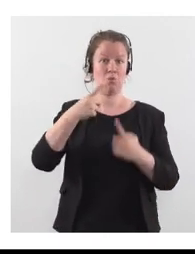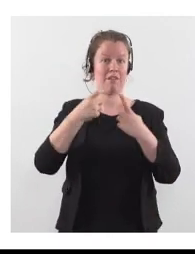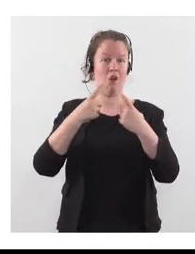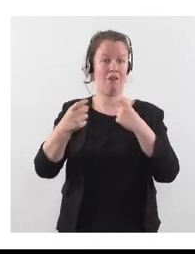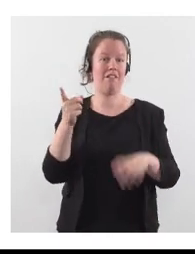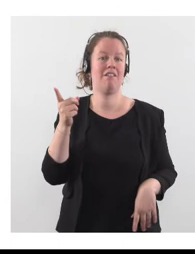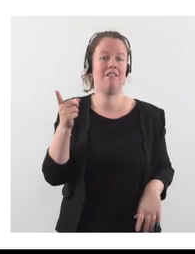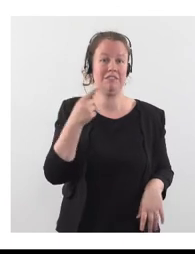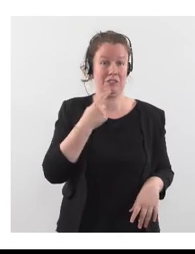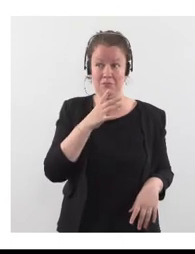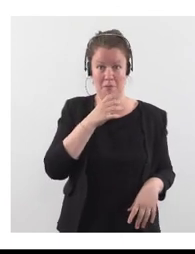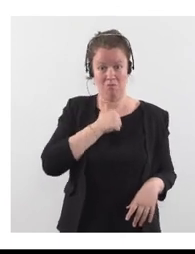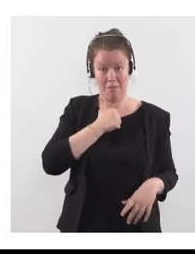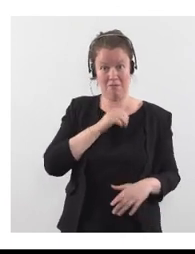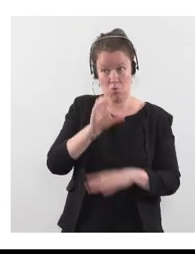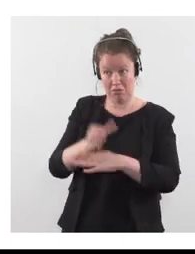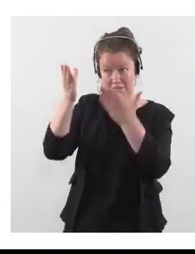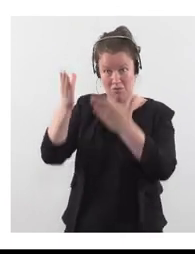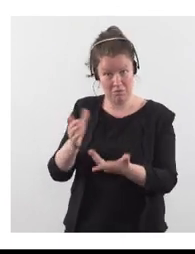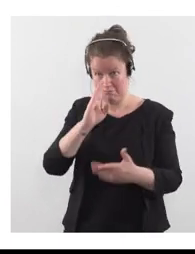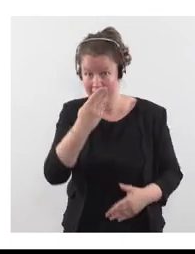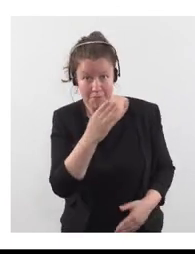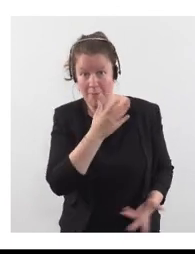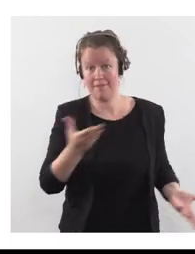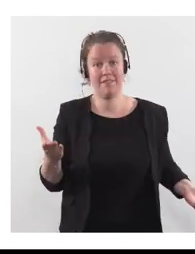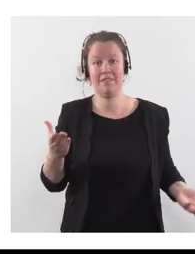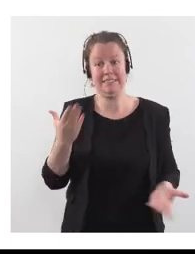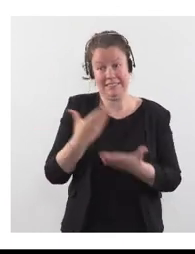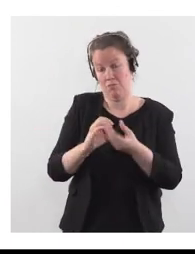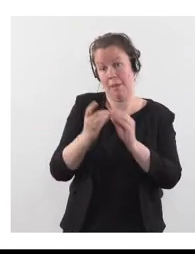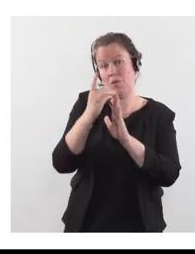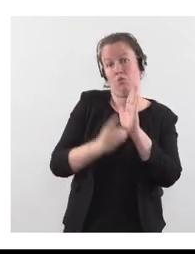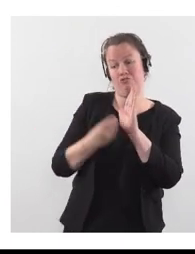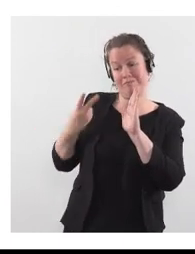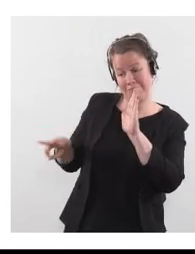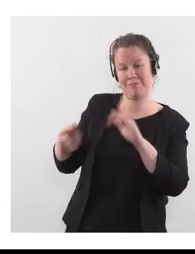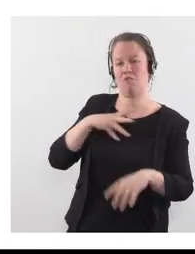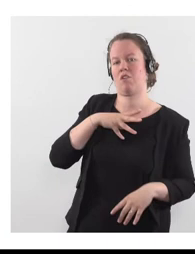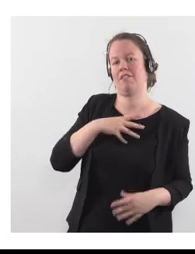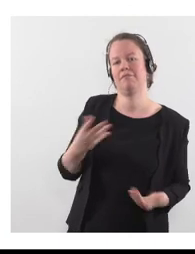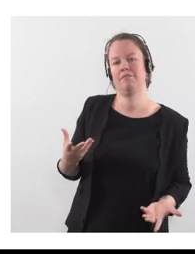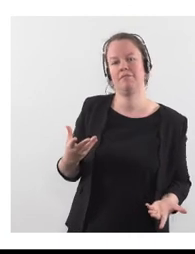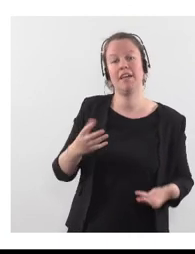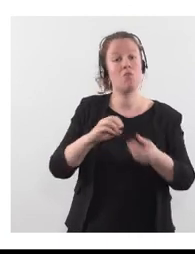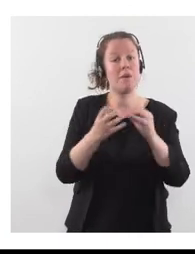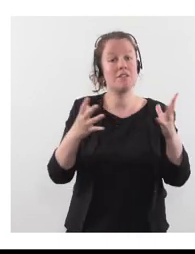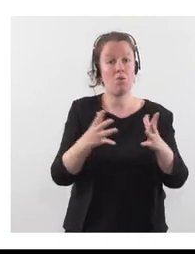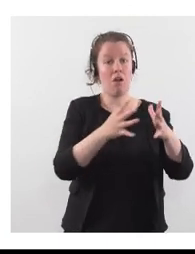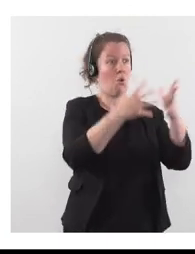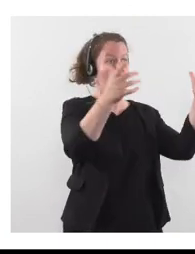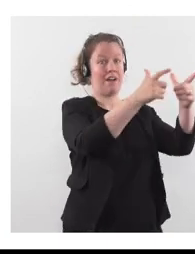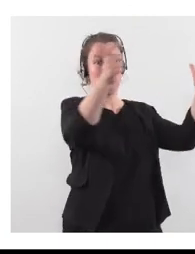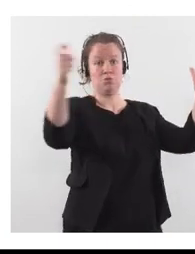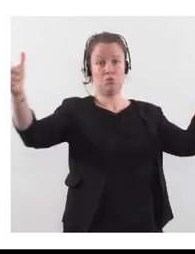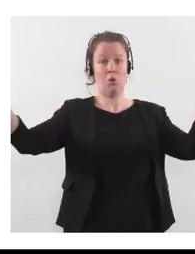parfois des difficultés de trouver des avocats parce que les acteurs importants ont recours très régulièrement dans tout autre type